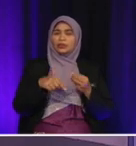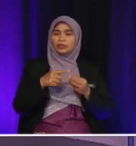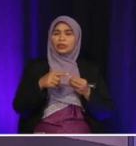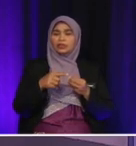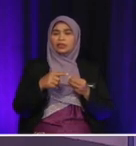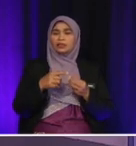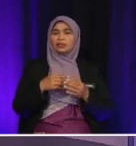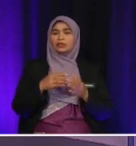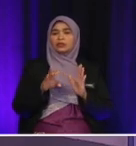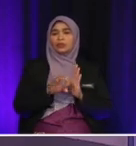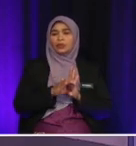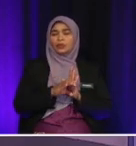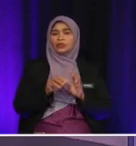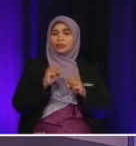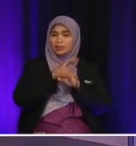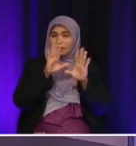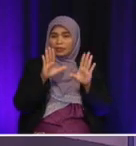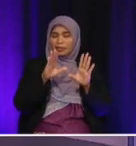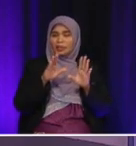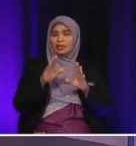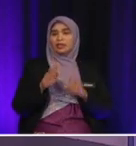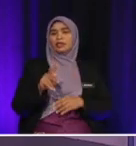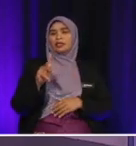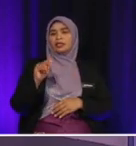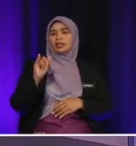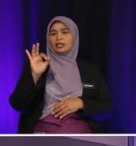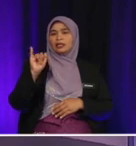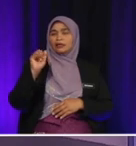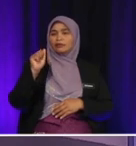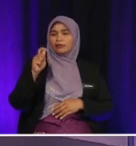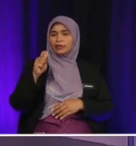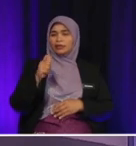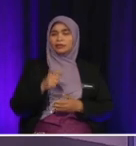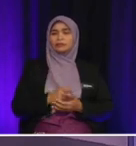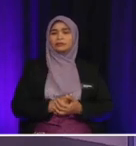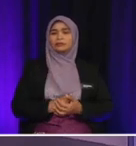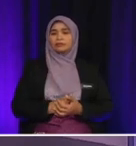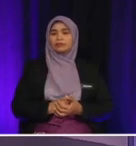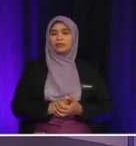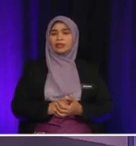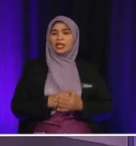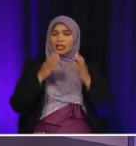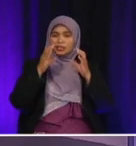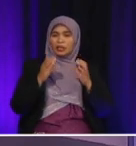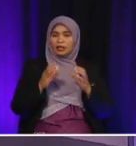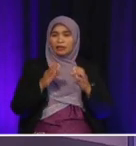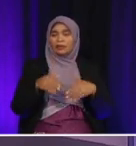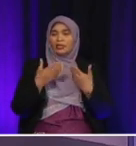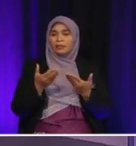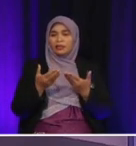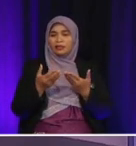melihat ada soalan Jelaskan kaifiat jangan terperanjat dengan istilah ini kaifiat ialah